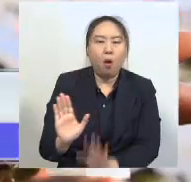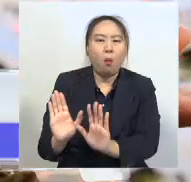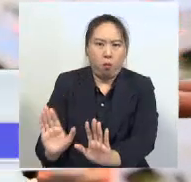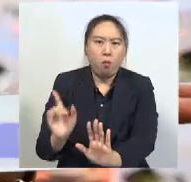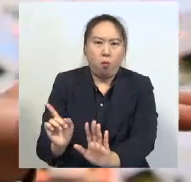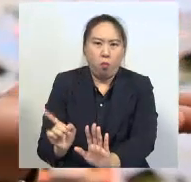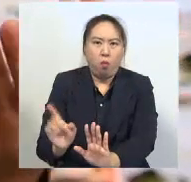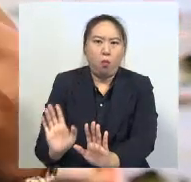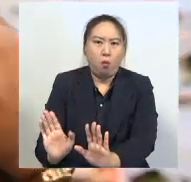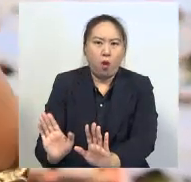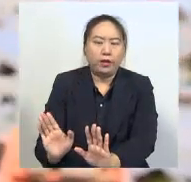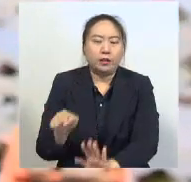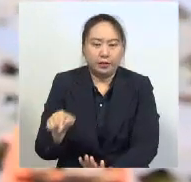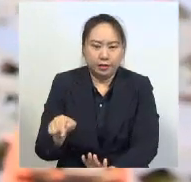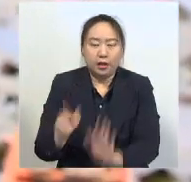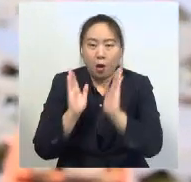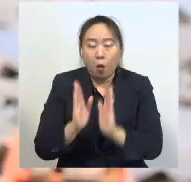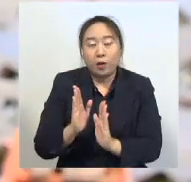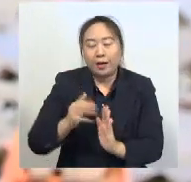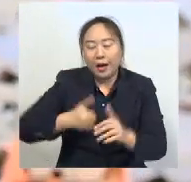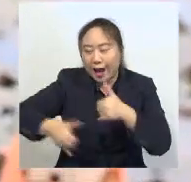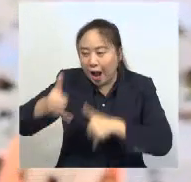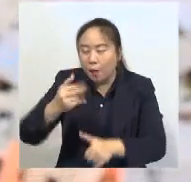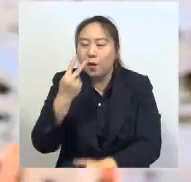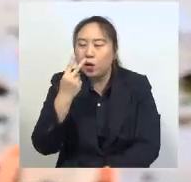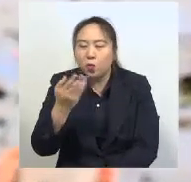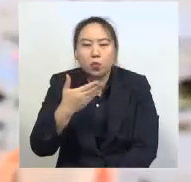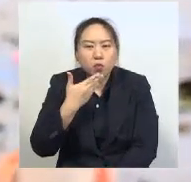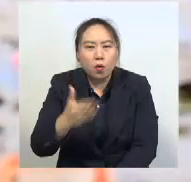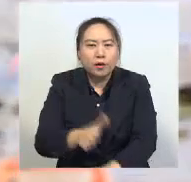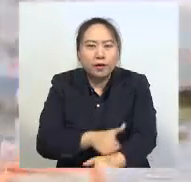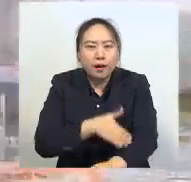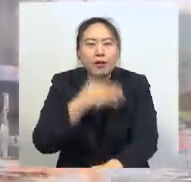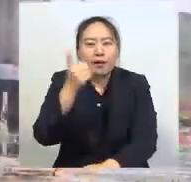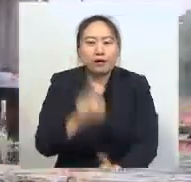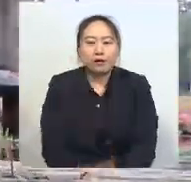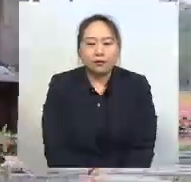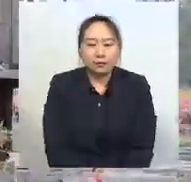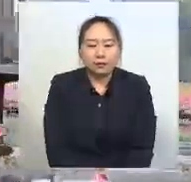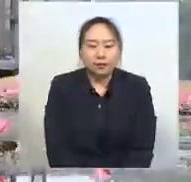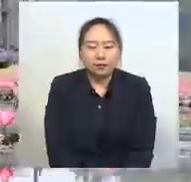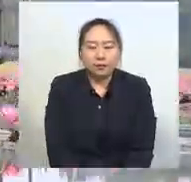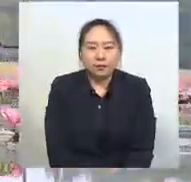ให้คนที่เขามาทีหลังจะได้ดูได้นานๆเที่ยวได้นานๆ